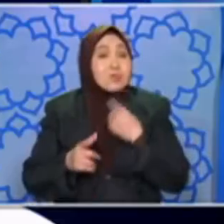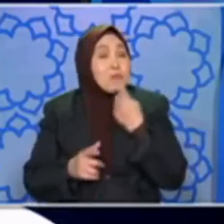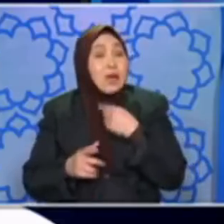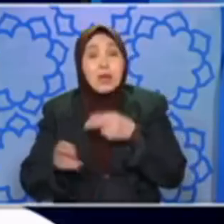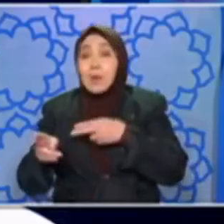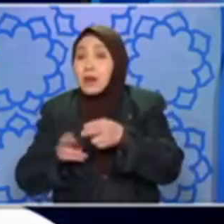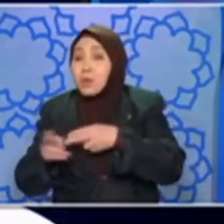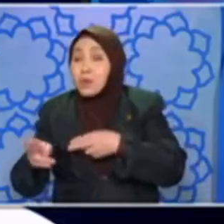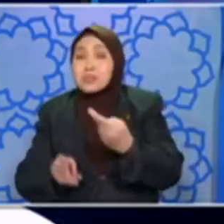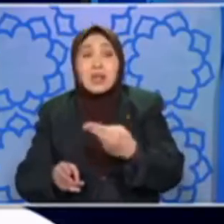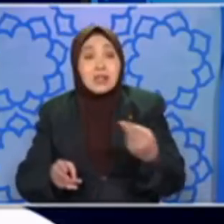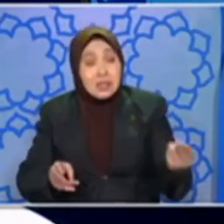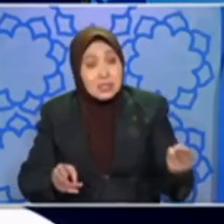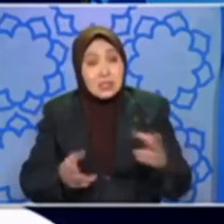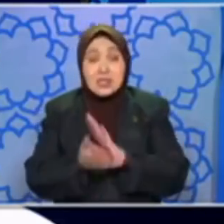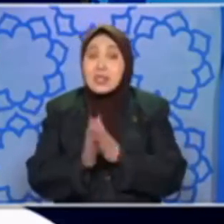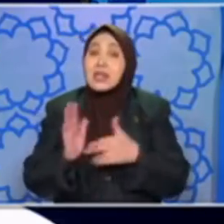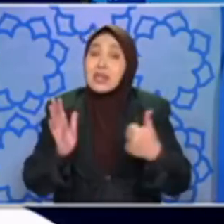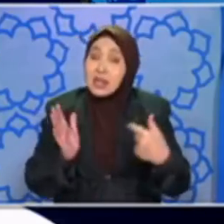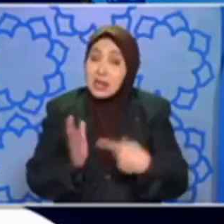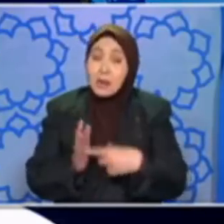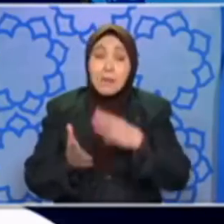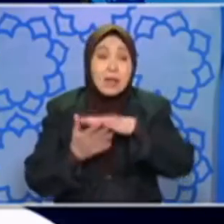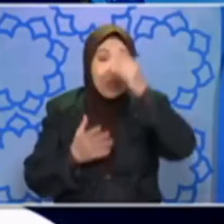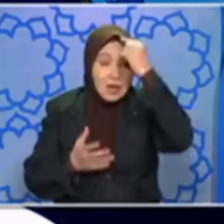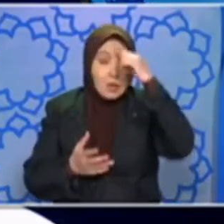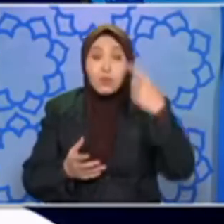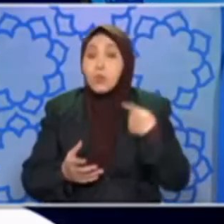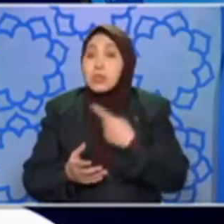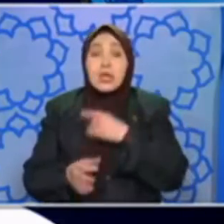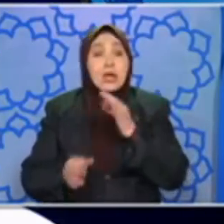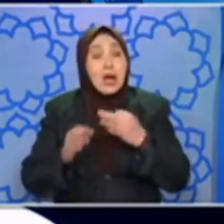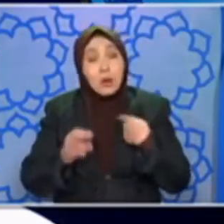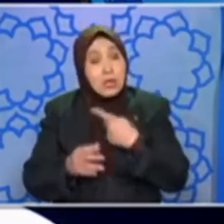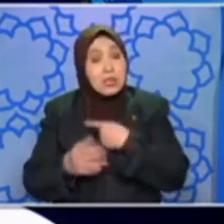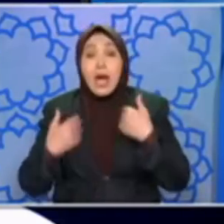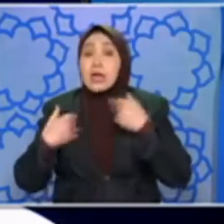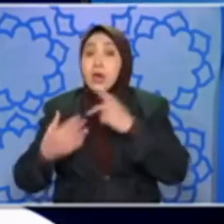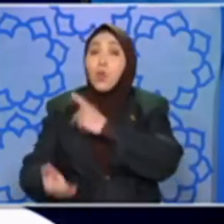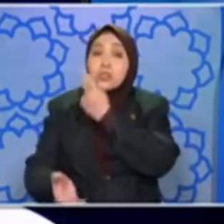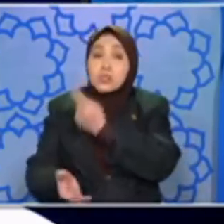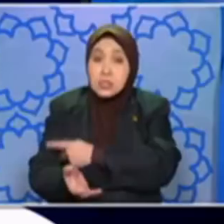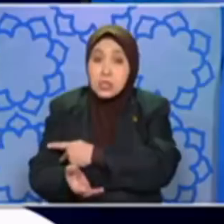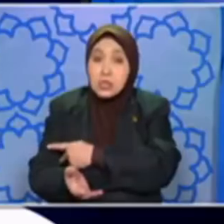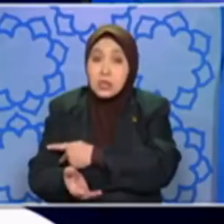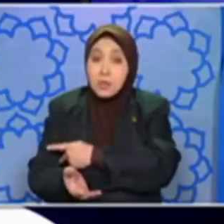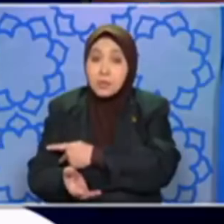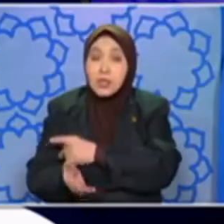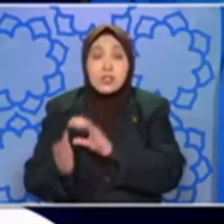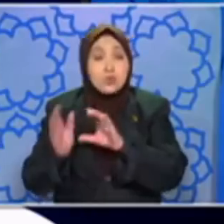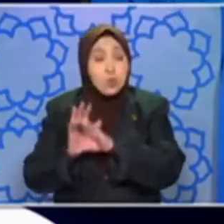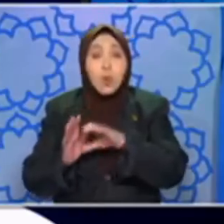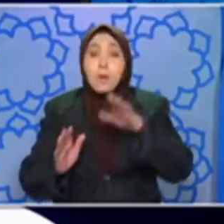menguruskan hartanya. Maka ini pelajaran untuk kita. Kalau kita ada kuasa, ya, macam bapa